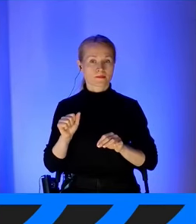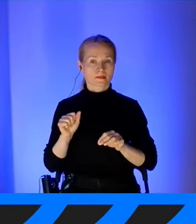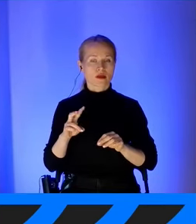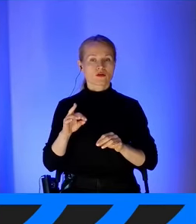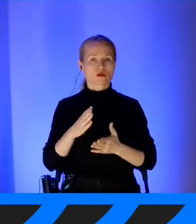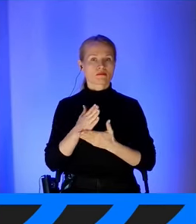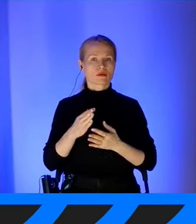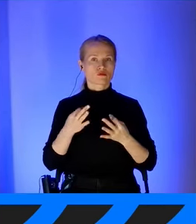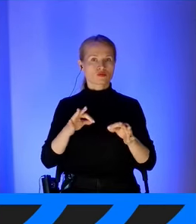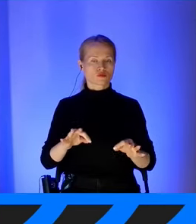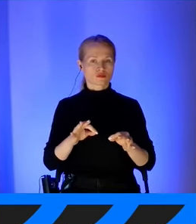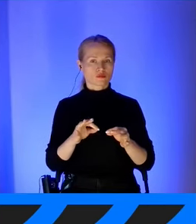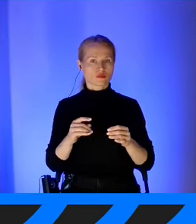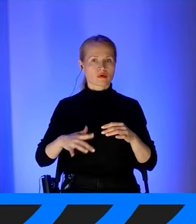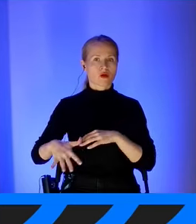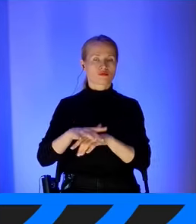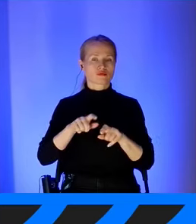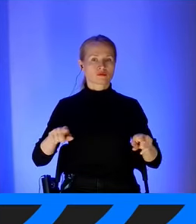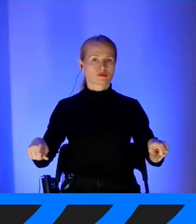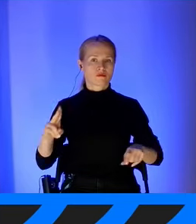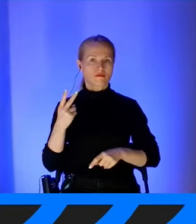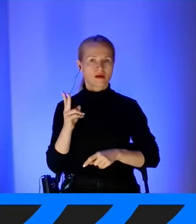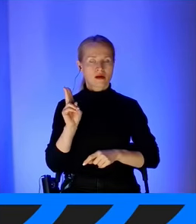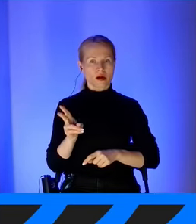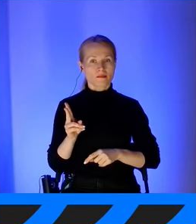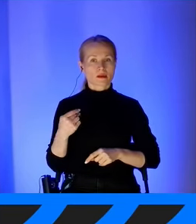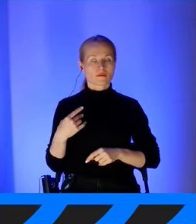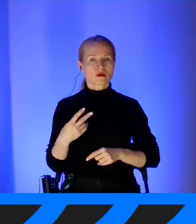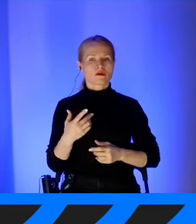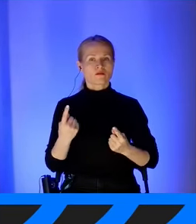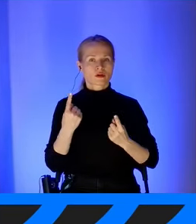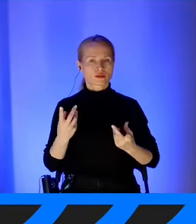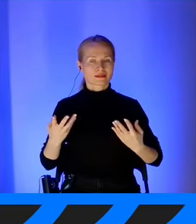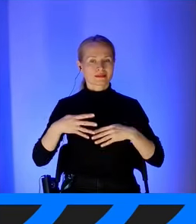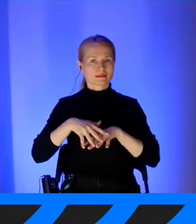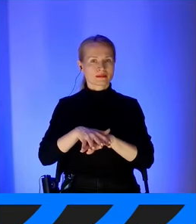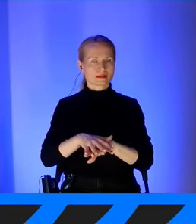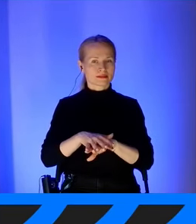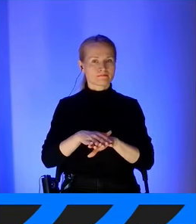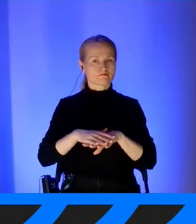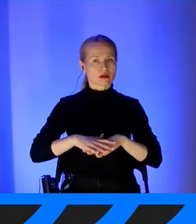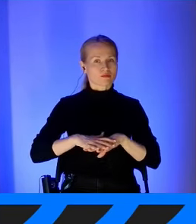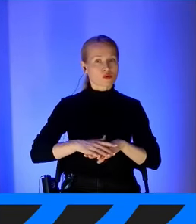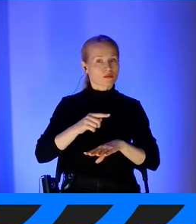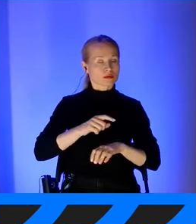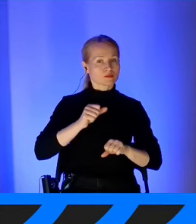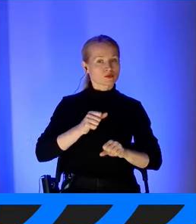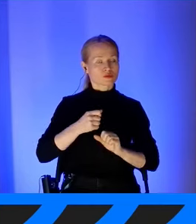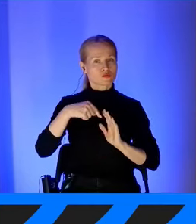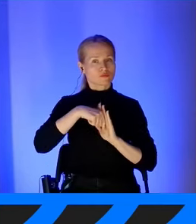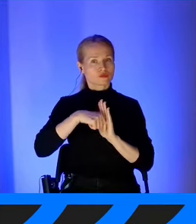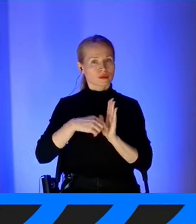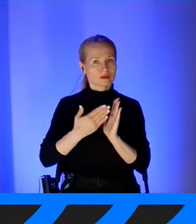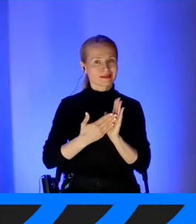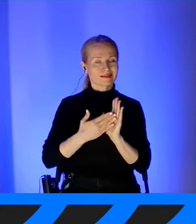имеют доступ к аудитории ВКонтакте. То есть нам было важно соединить платформу, те возможности, которые у нас есть изнутри,